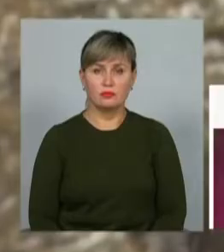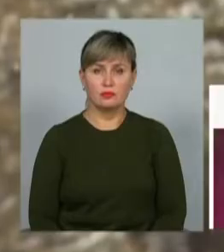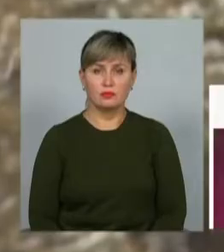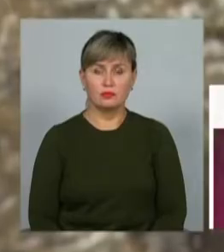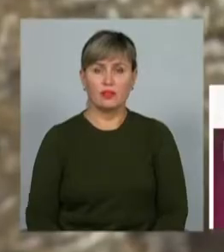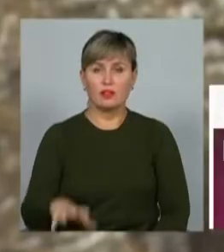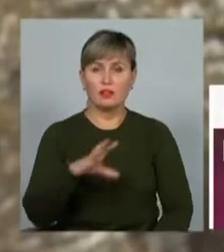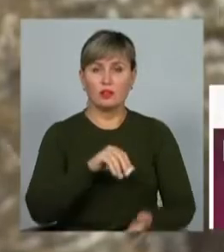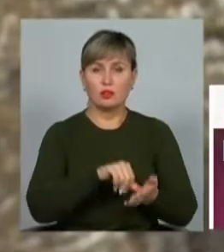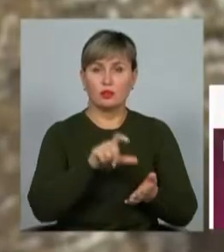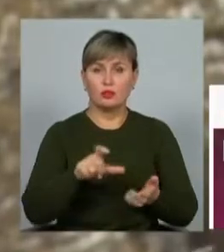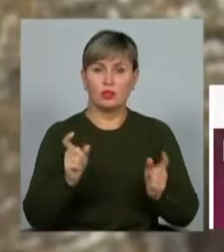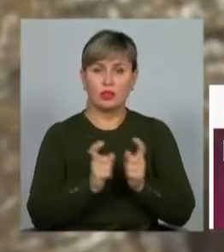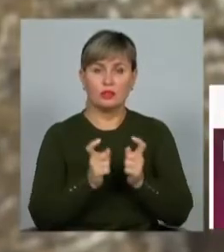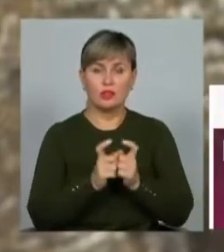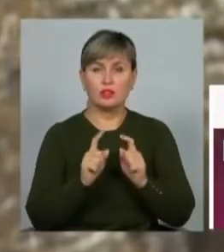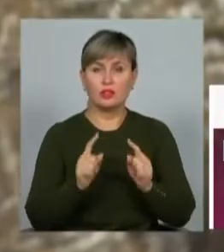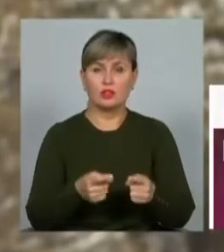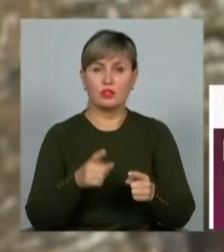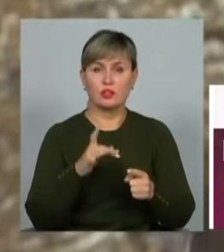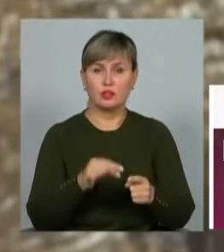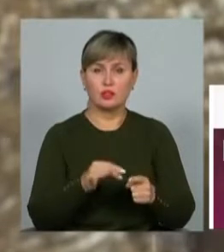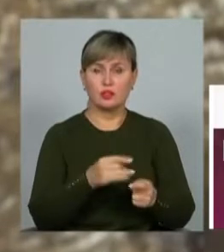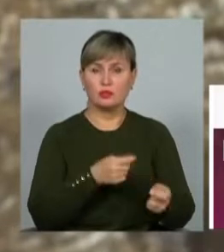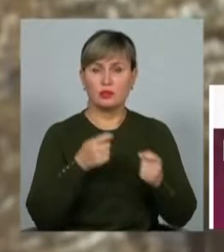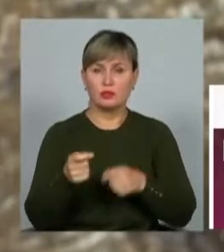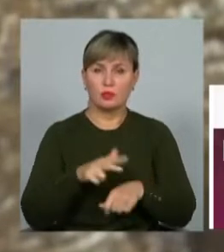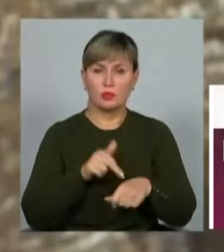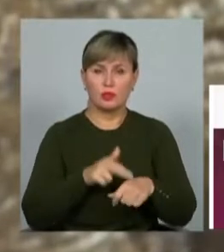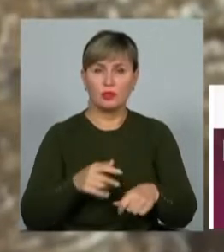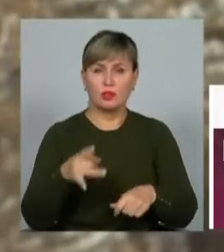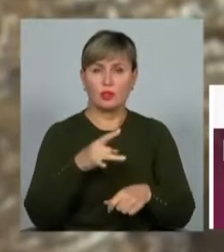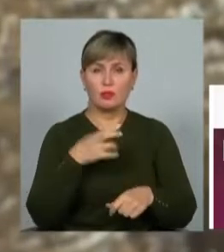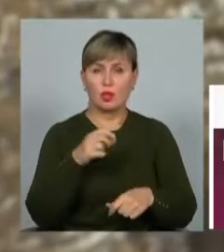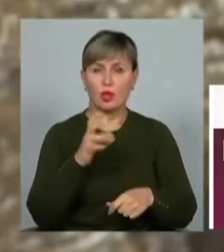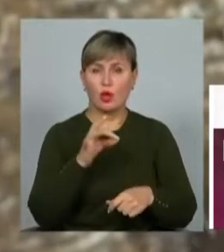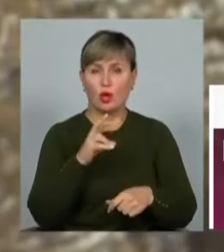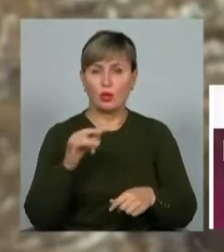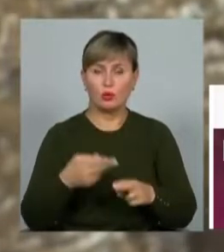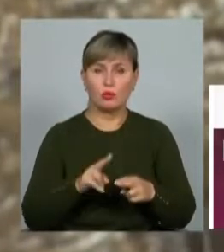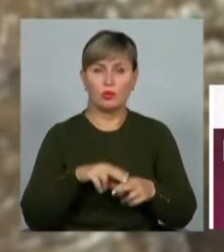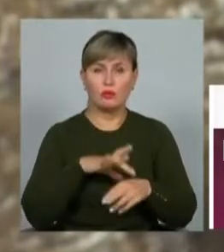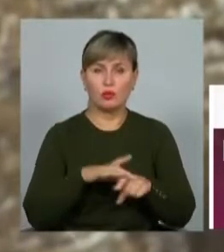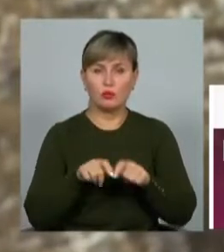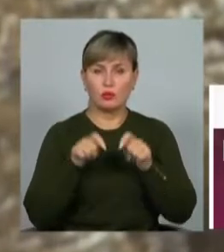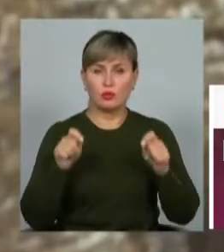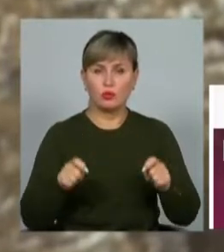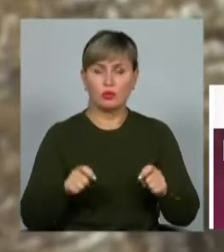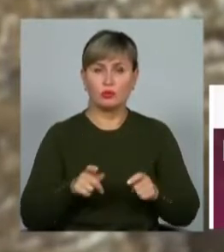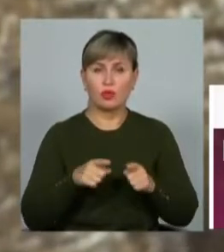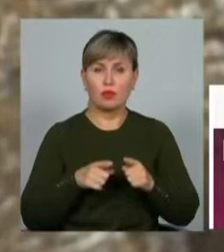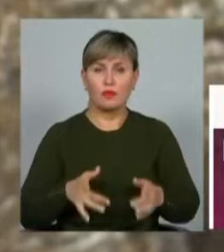Все участники конфликта задержаны и доставлены в управление полиции района Байконур. По данному факту возбуждено уголовное